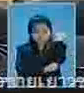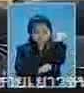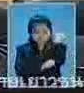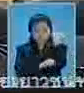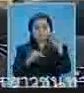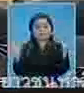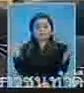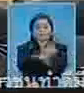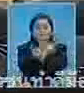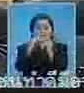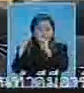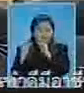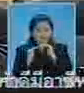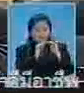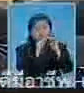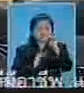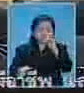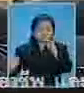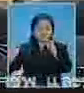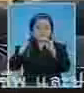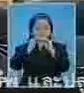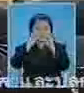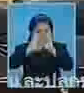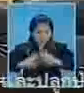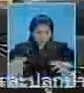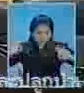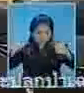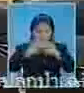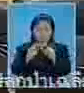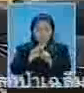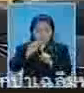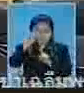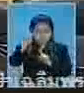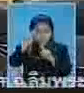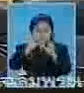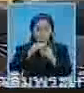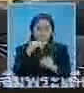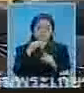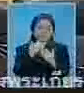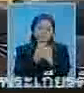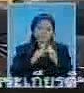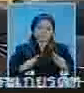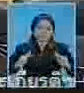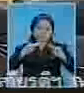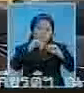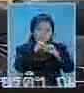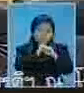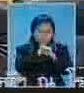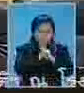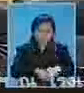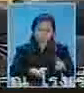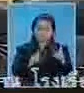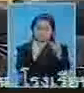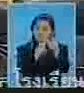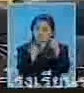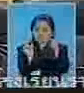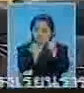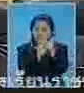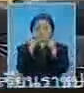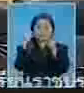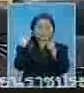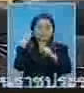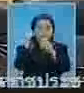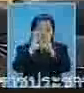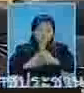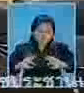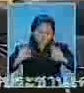ซึ่งถือว่าเป็นภารกิจที่สำคัญภารกิจที่สองของกระทรวงการคลังในยุคปัจจุบันส่วนภารกิจที่สามที่มี